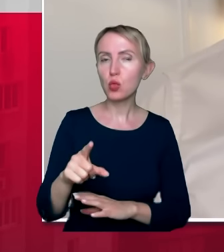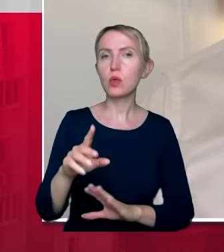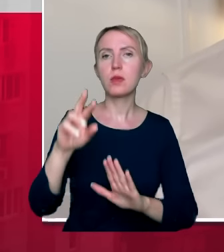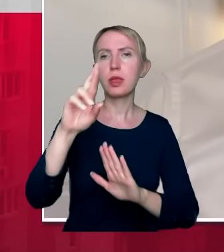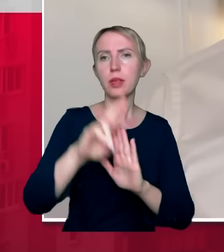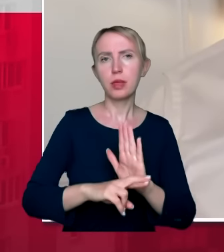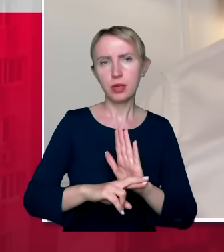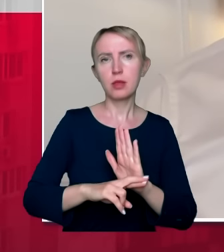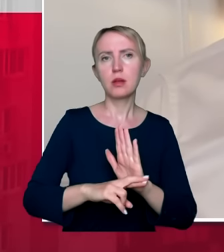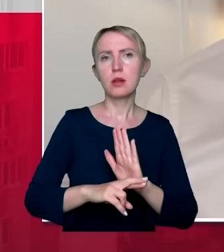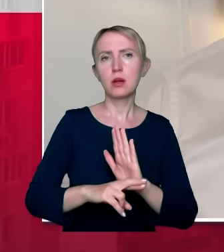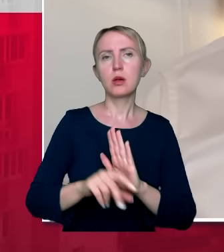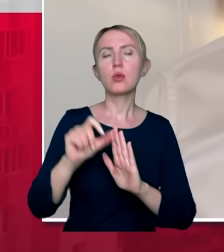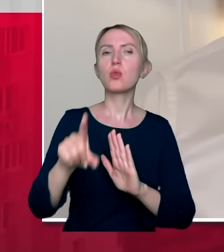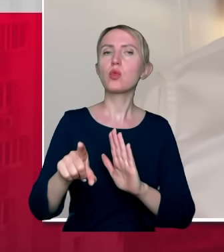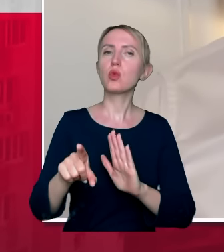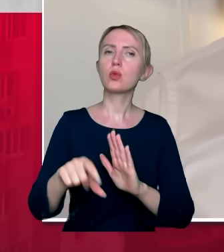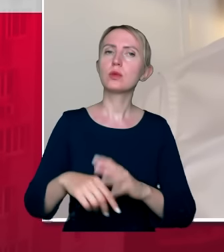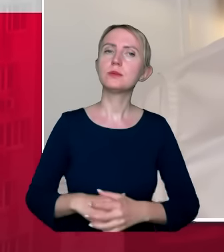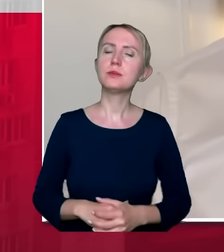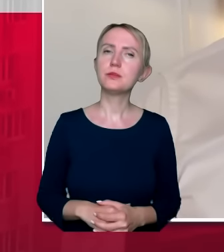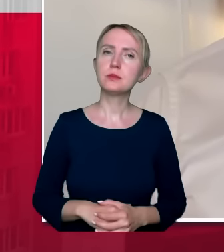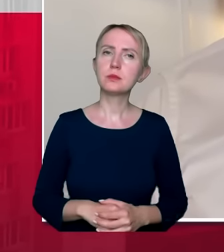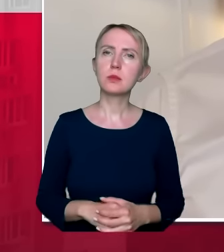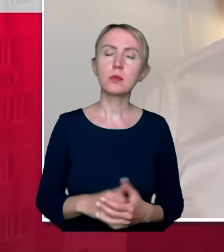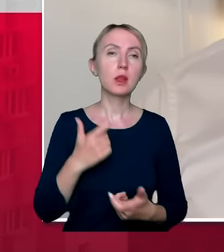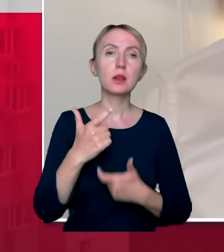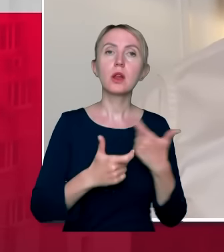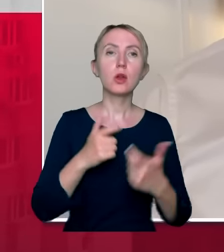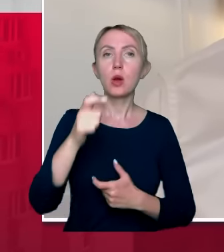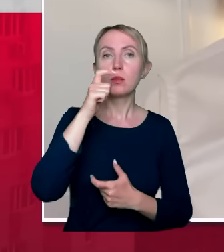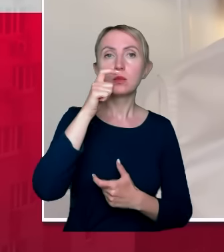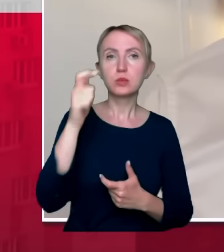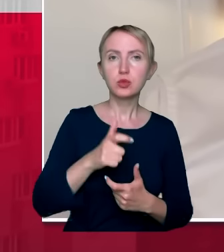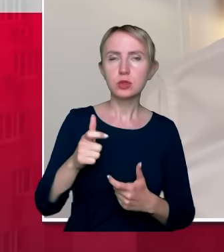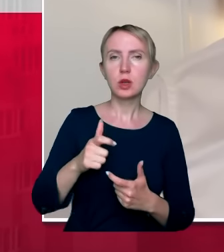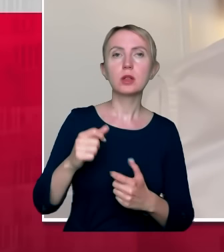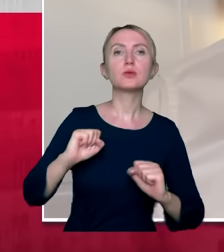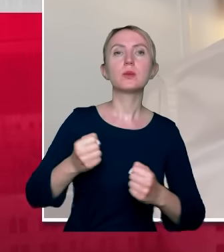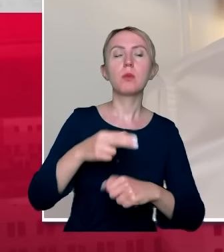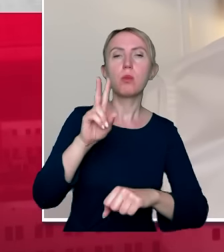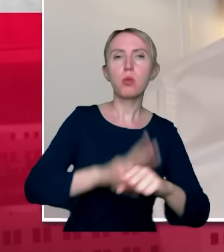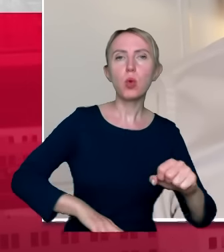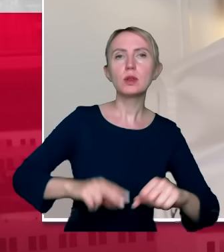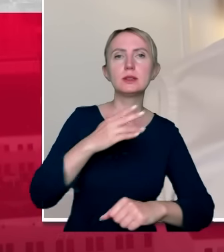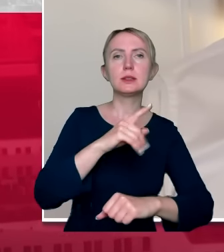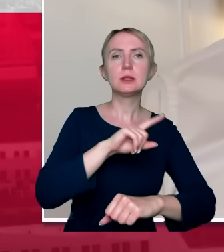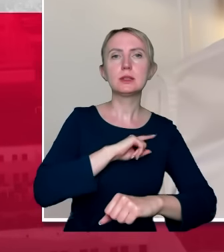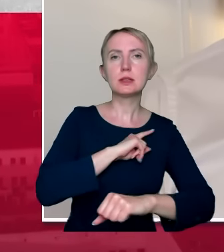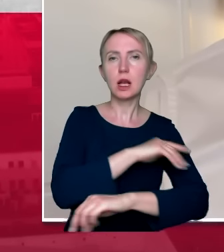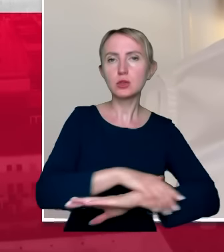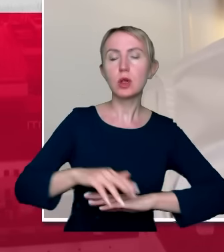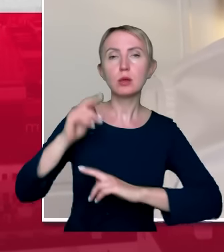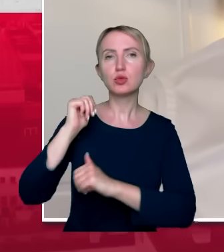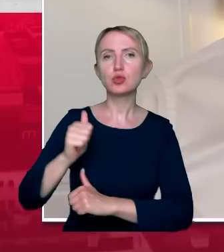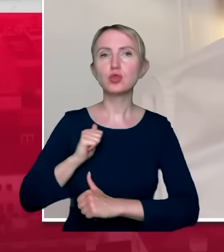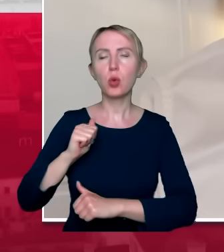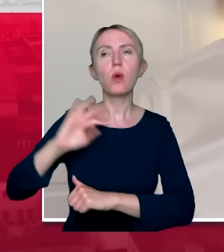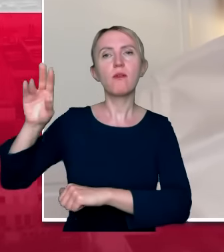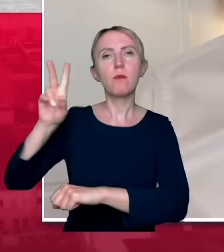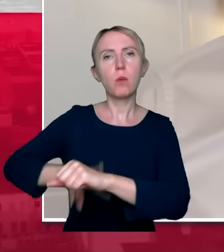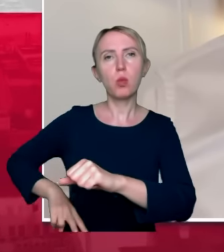Państwa, w ten sposób wygląda. Nie popełnia przestępstwa funkcjonariusz policji, funkcjonariusz Straży Granicznej lub żołnierz Żandarmerii Wojskowej, nie ma